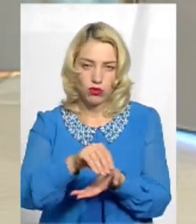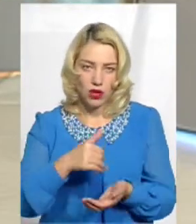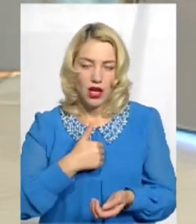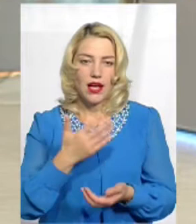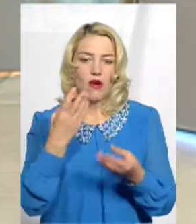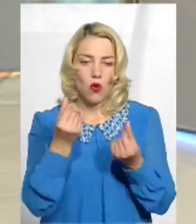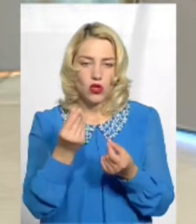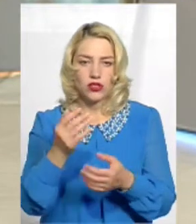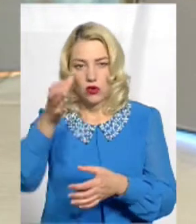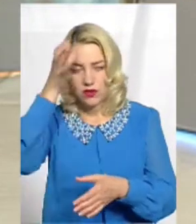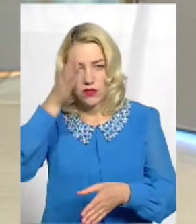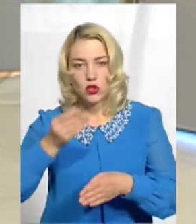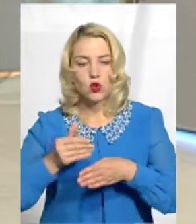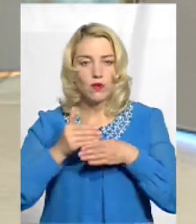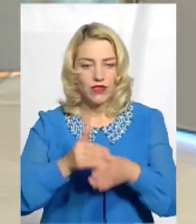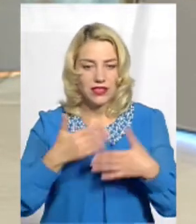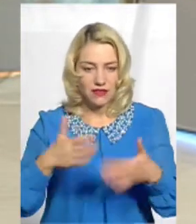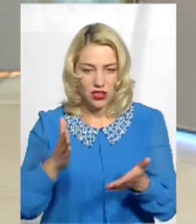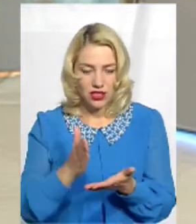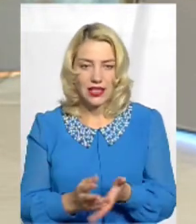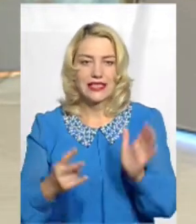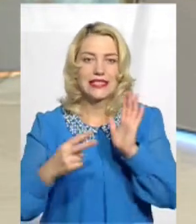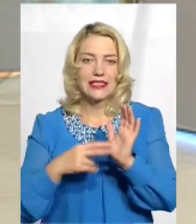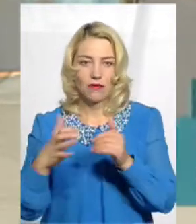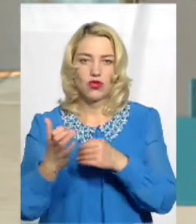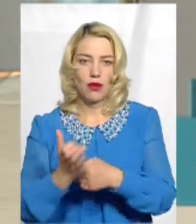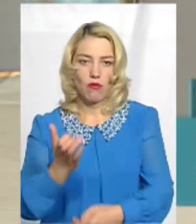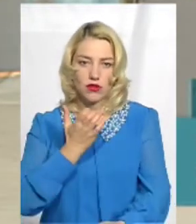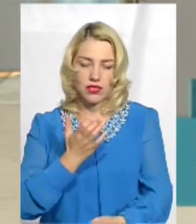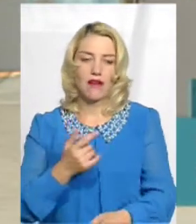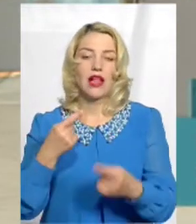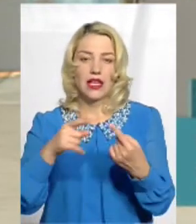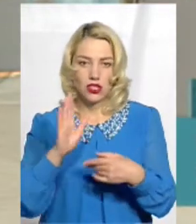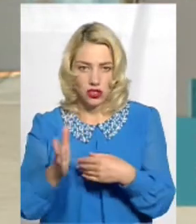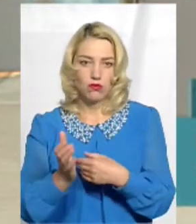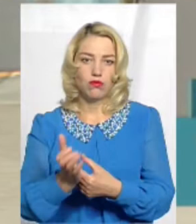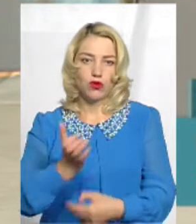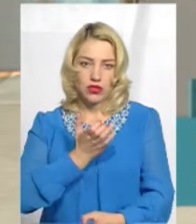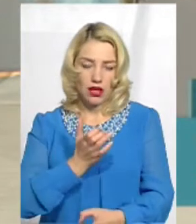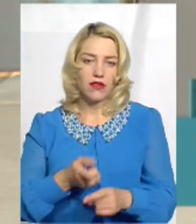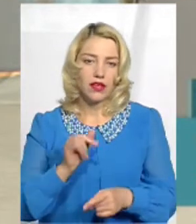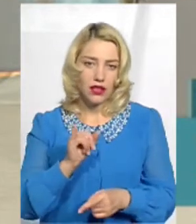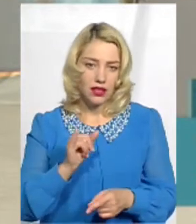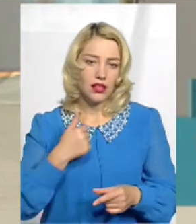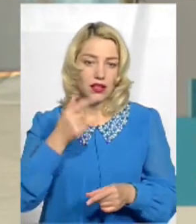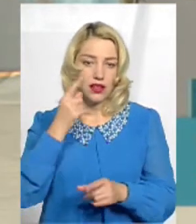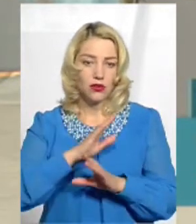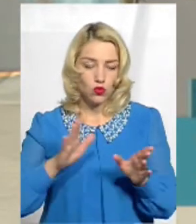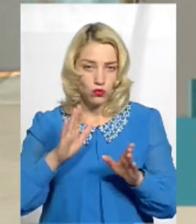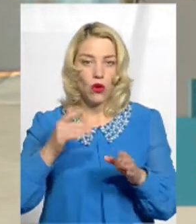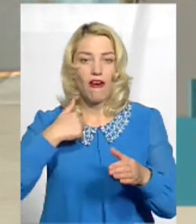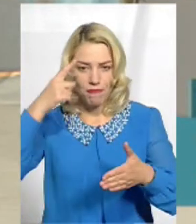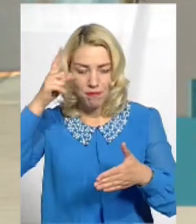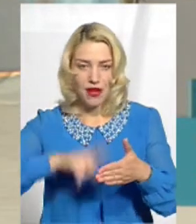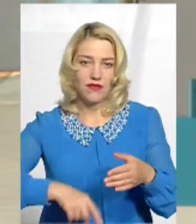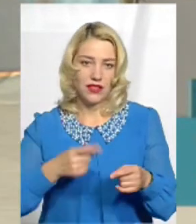освітньої субвенції, вже 7 автобусів вже поставлено, інші будуть поставлені, але я думаю, що, не думаю, а